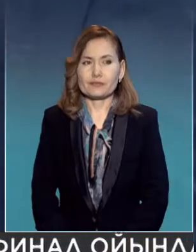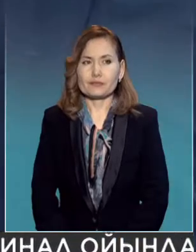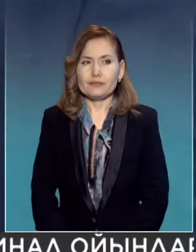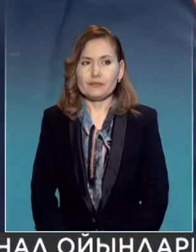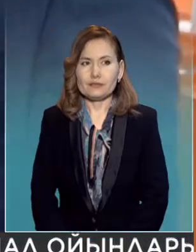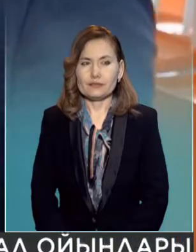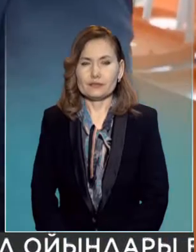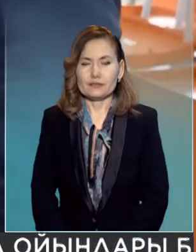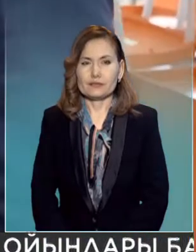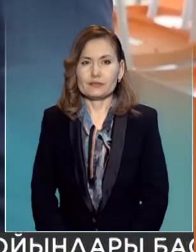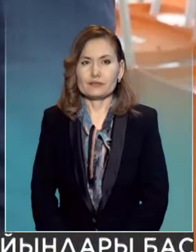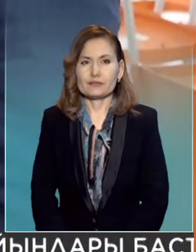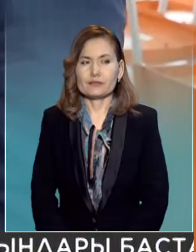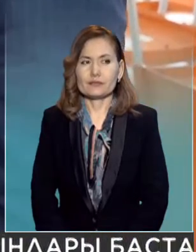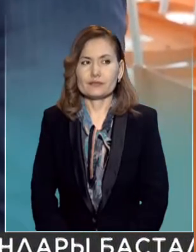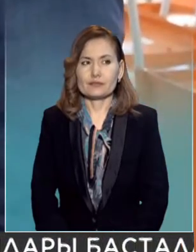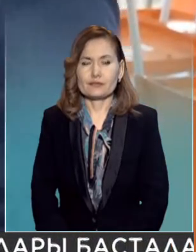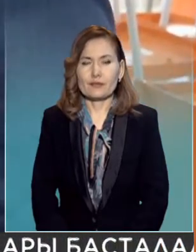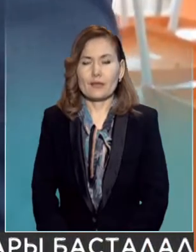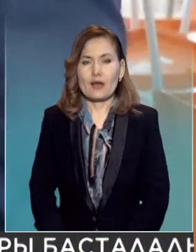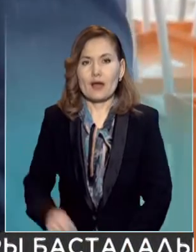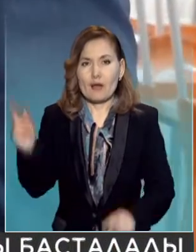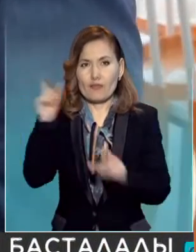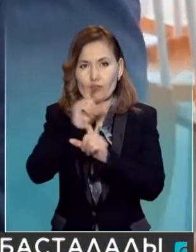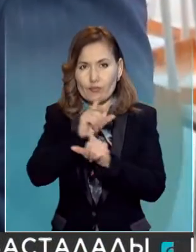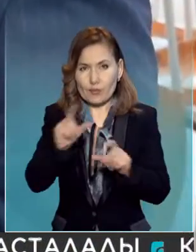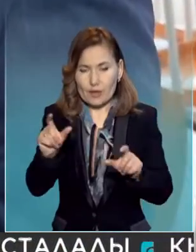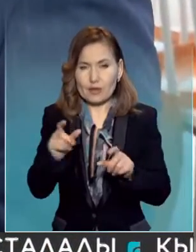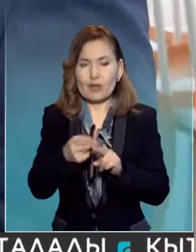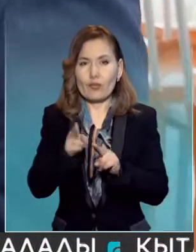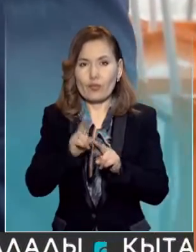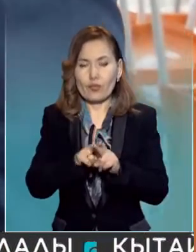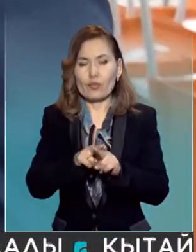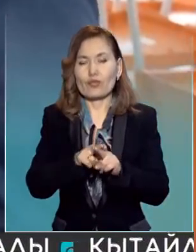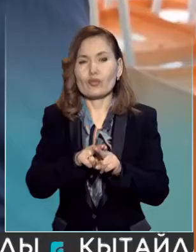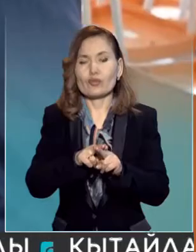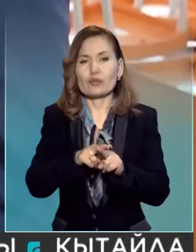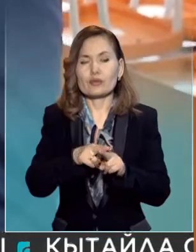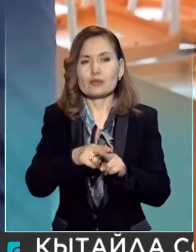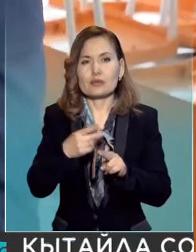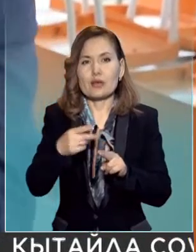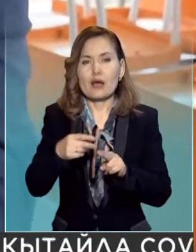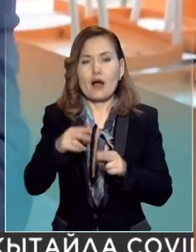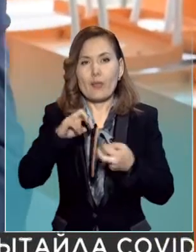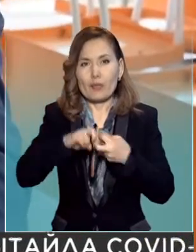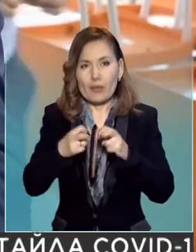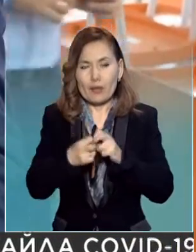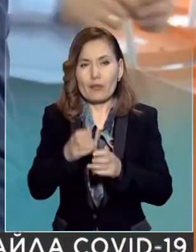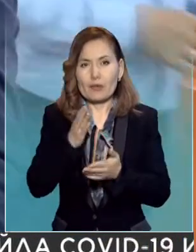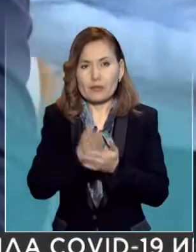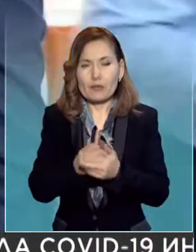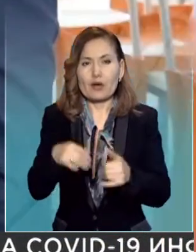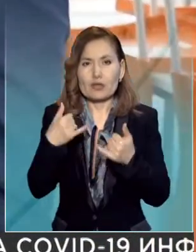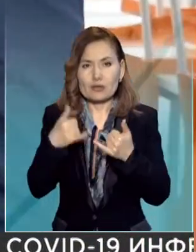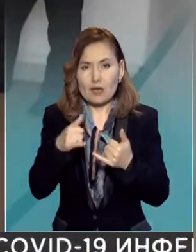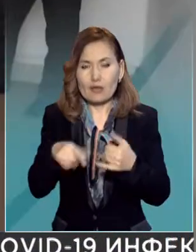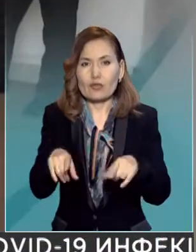мәселесі не керек саған? Неге керек? Мектеп қой бұл тұтас. Мектеп бөлек, бүгіне асхана бөлек болмайды ғой. Мысалы беремін ғой,